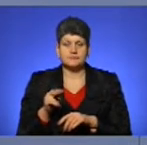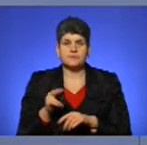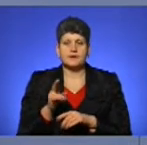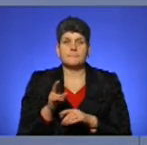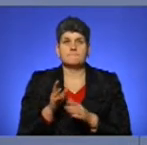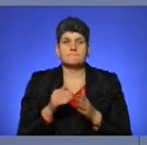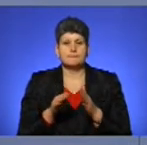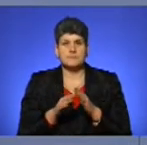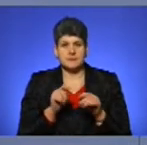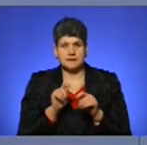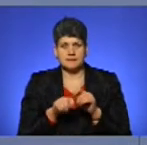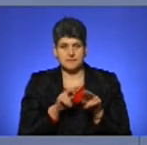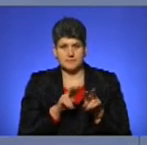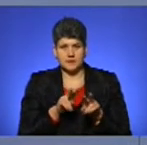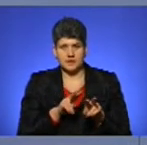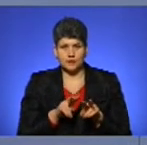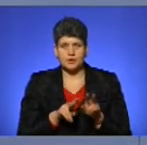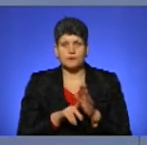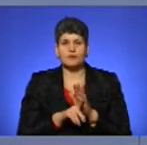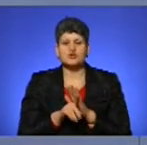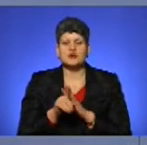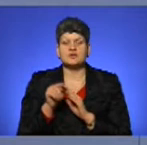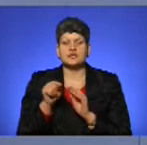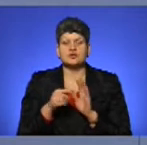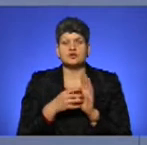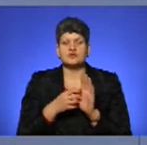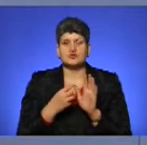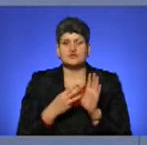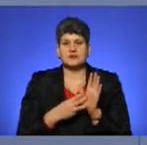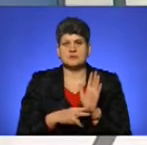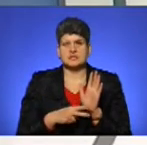Епідмоніторинг за ВІЛ-інфекцією СНІД почався з